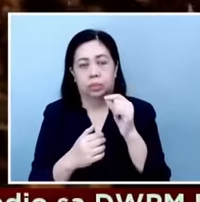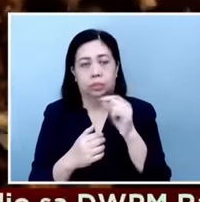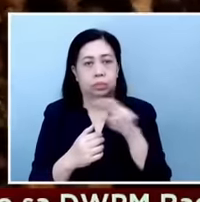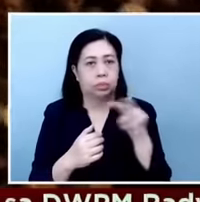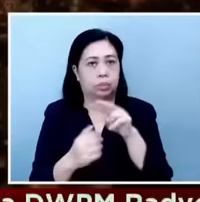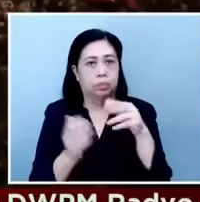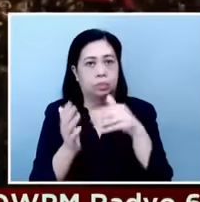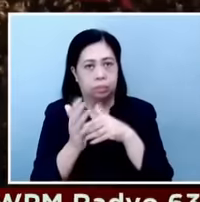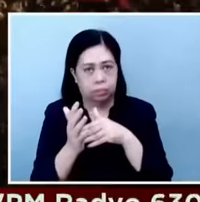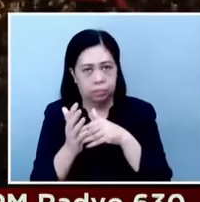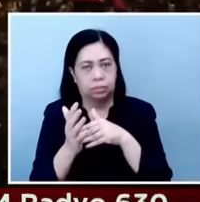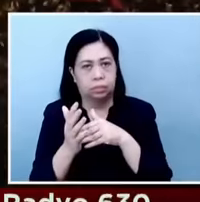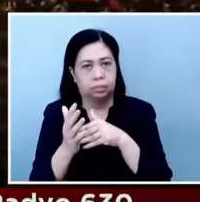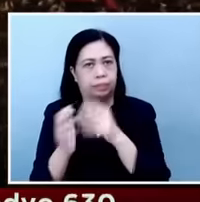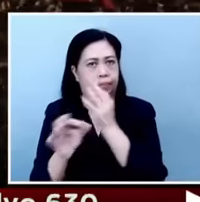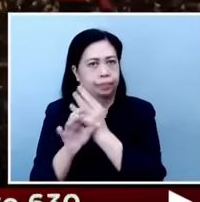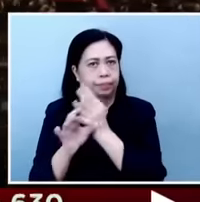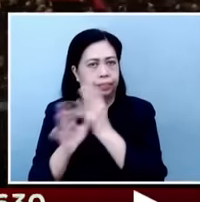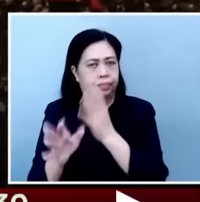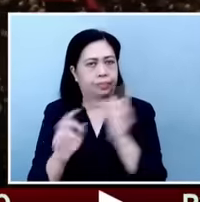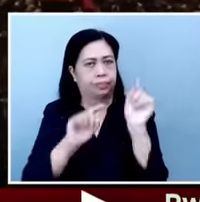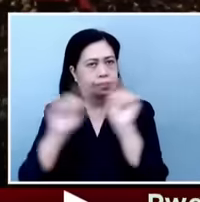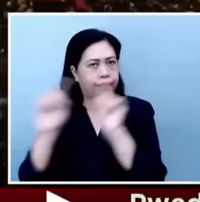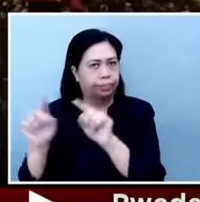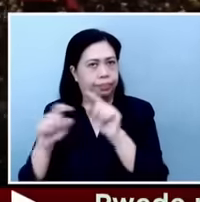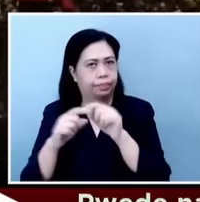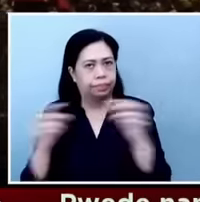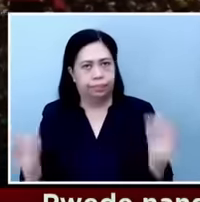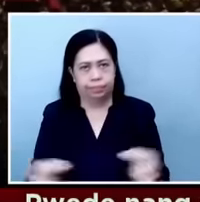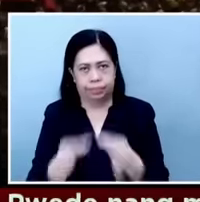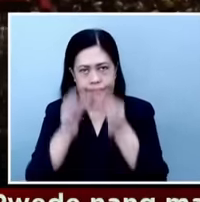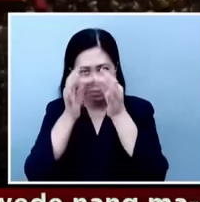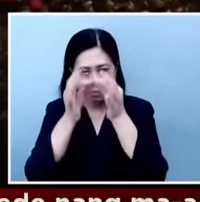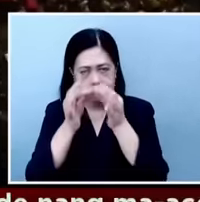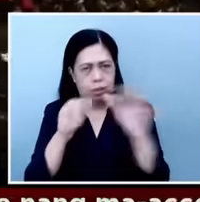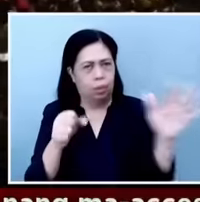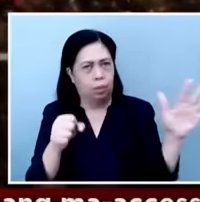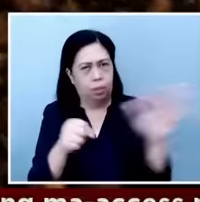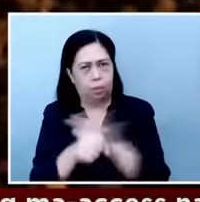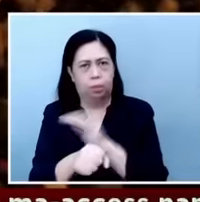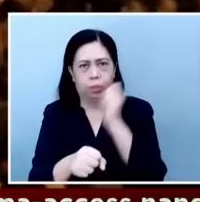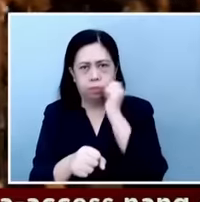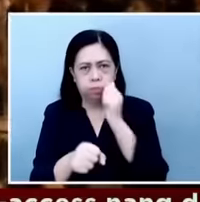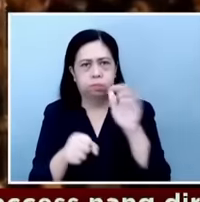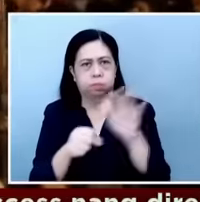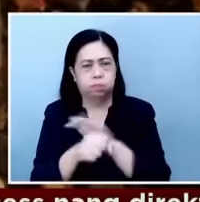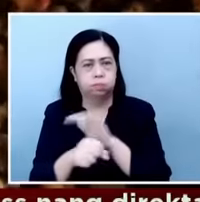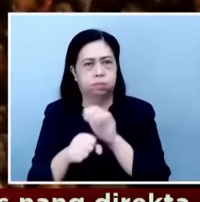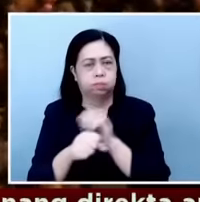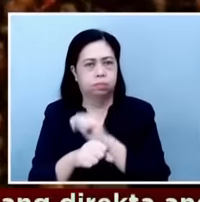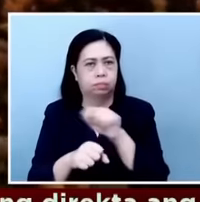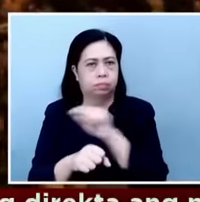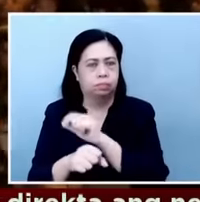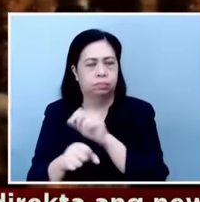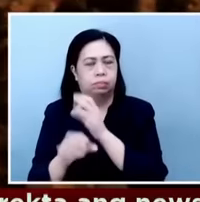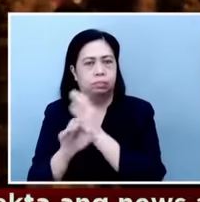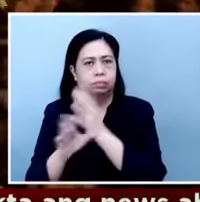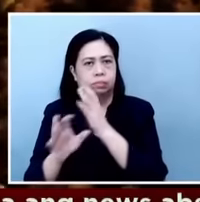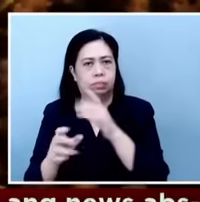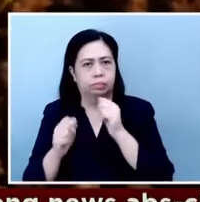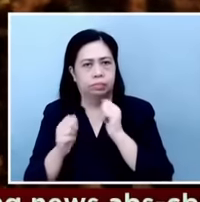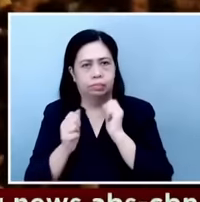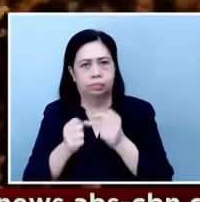122,000 mga deboto ang dumalo sa mga misa. Punong-puno pa rin po ng mga deboto ang kahabaan